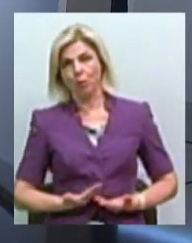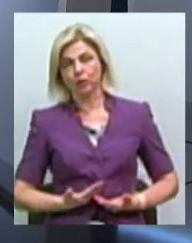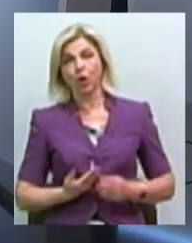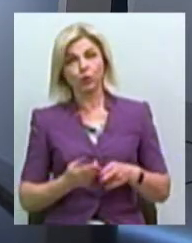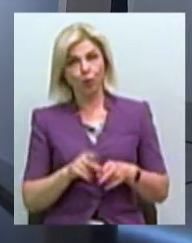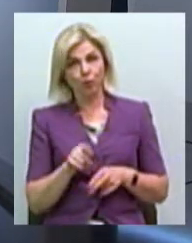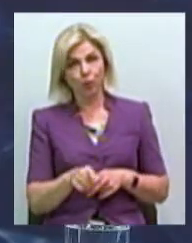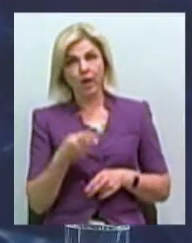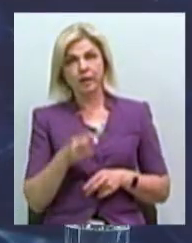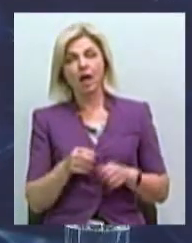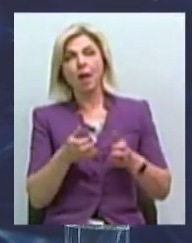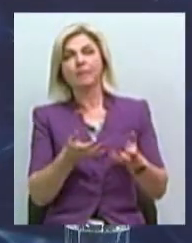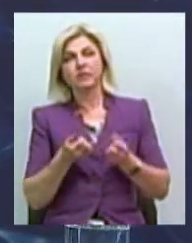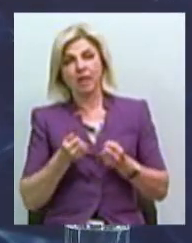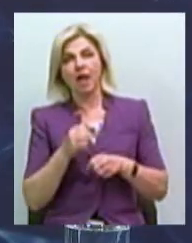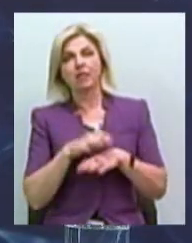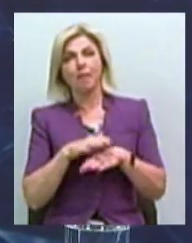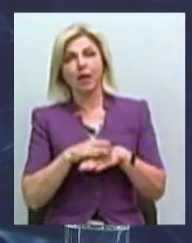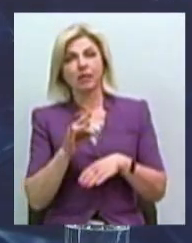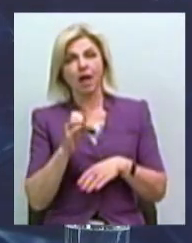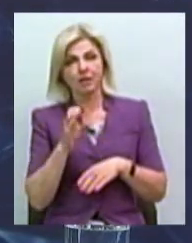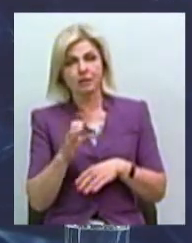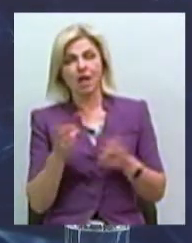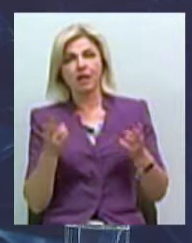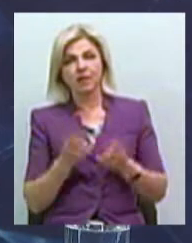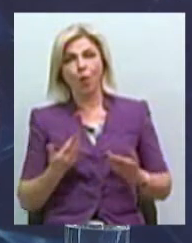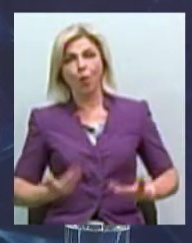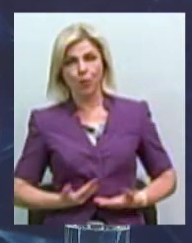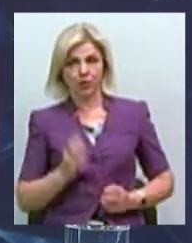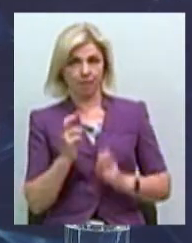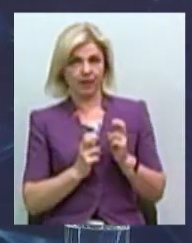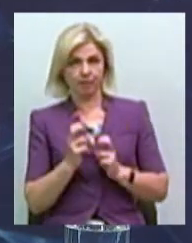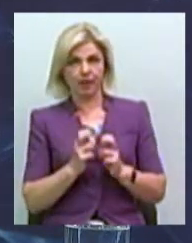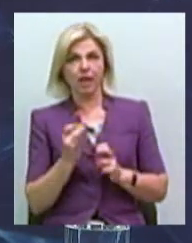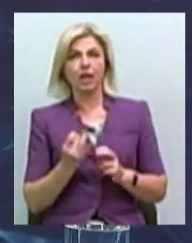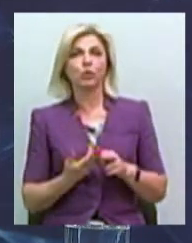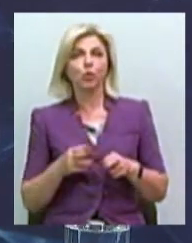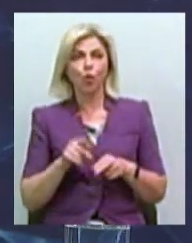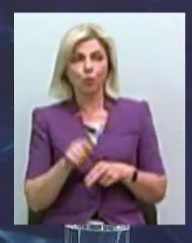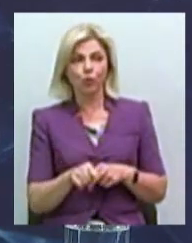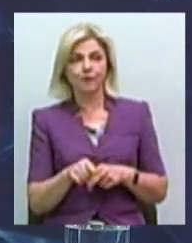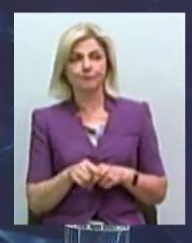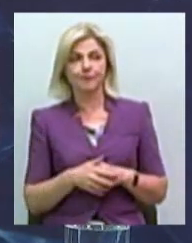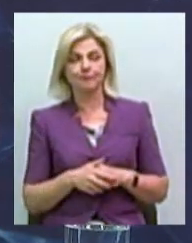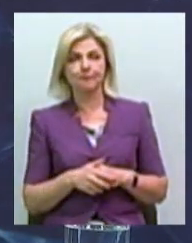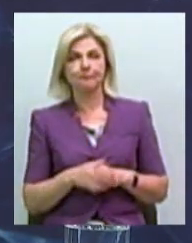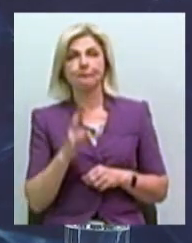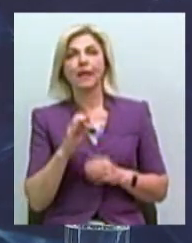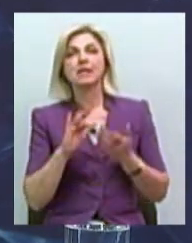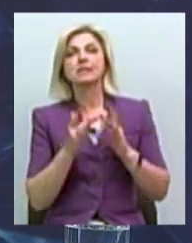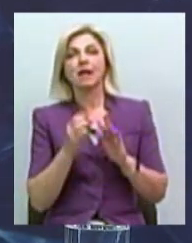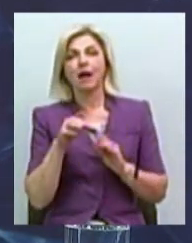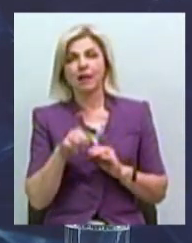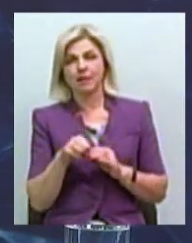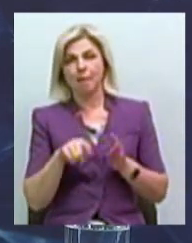для прийняття на баланс необхідно мати комунальне підприємство. І тому проєкт, ну, на сайті міської ради